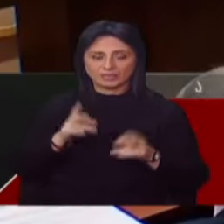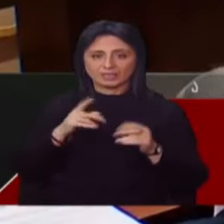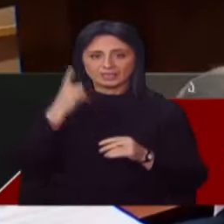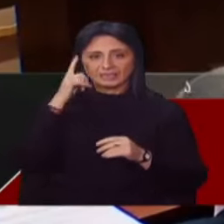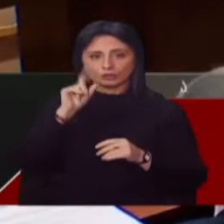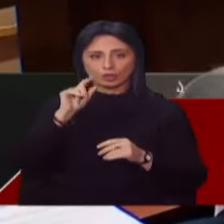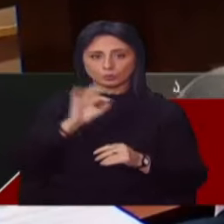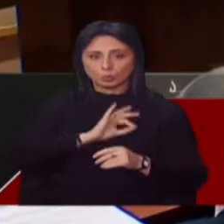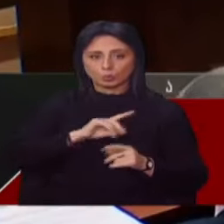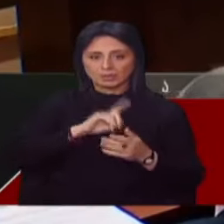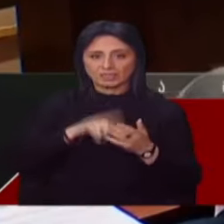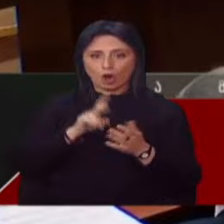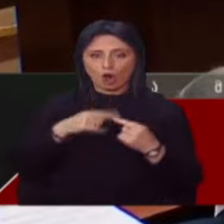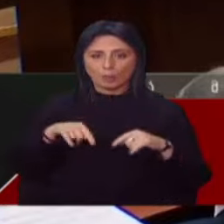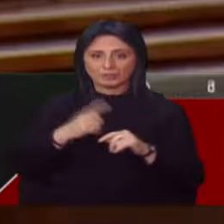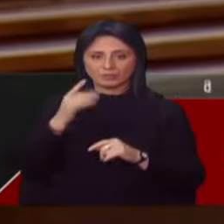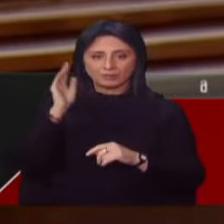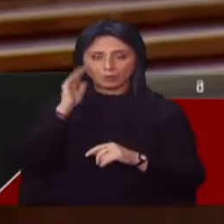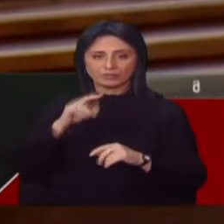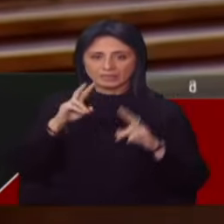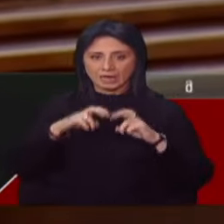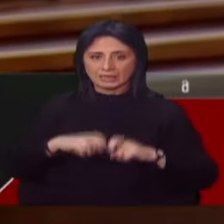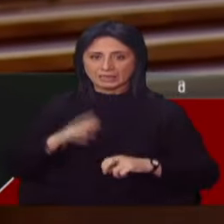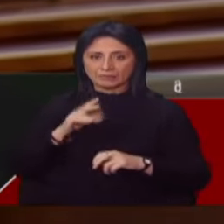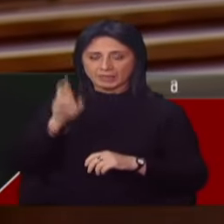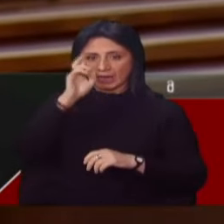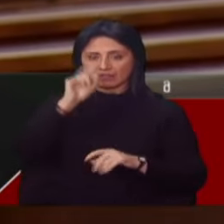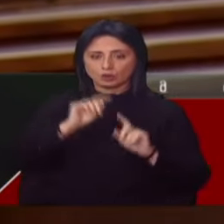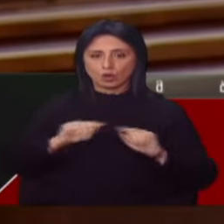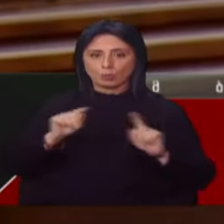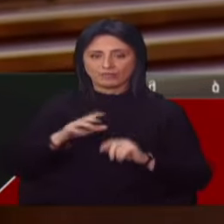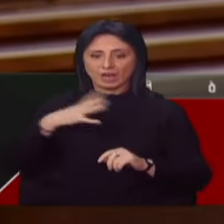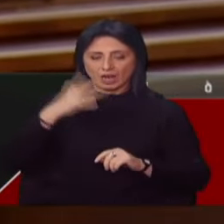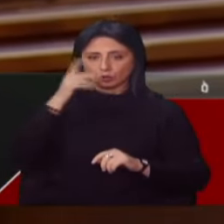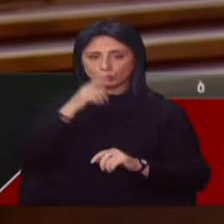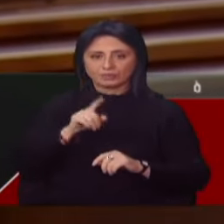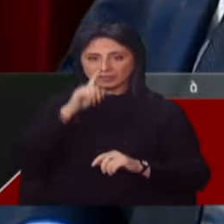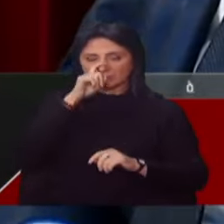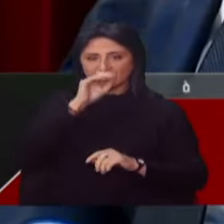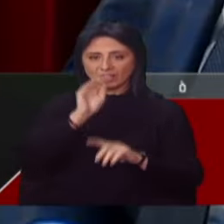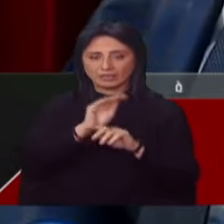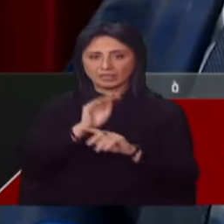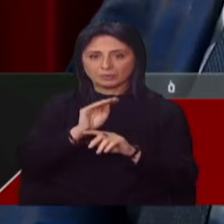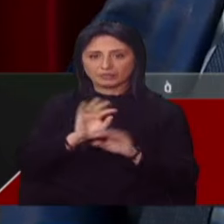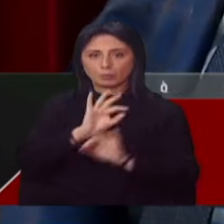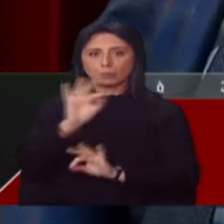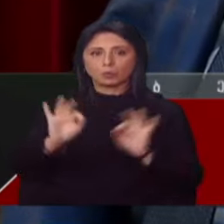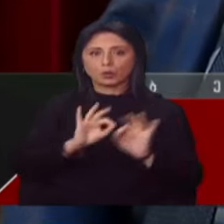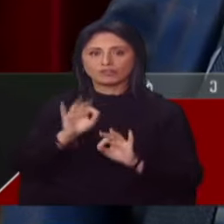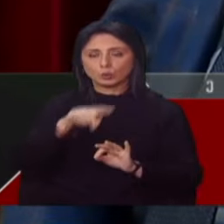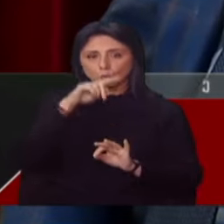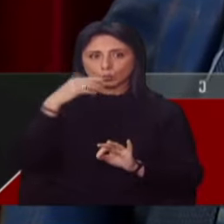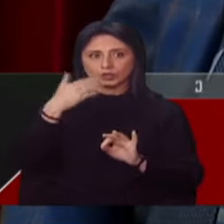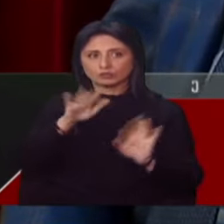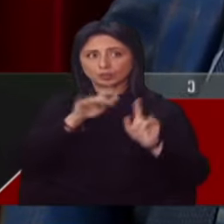ინიციატივას ორშაბათს იურიდიულ საკითხთა კომიტეტზე პირველი მოსმენით განიხილავენ. ხელისუფლების ოპონენტები ქართულ ოცნებას მწვავე დაკრიტიკებენ და პროექტს